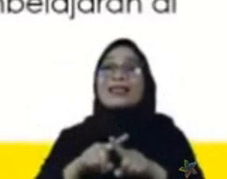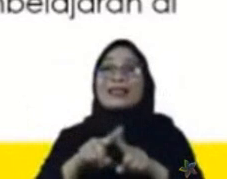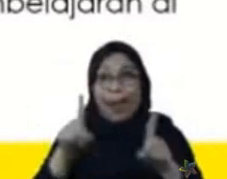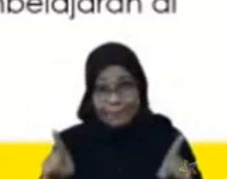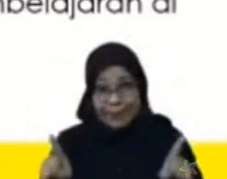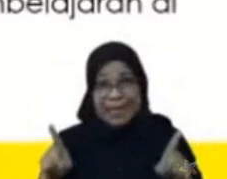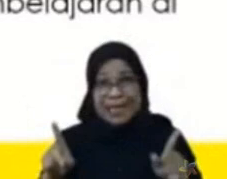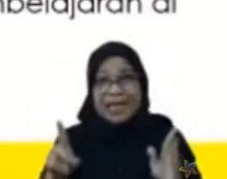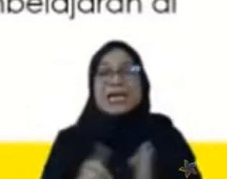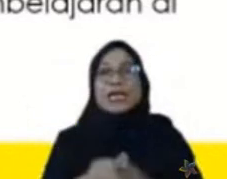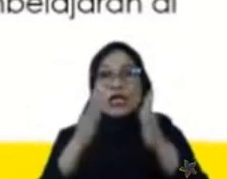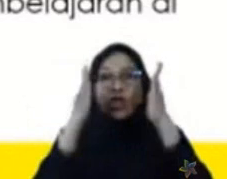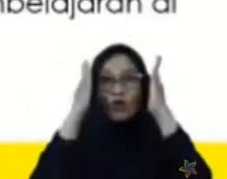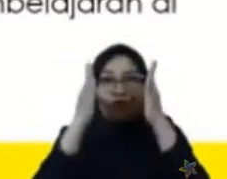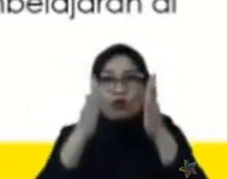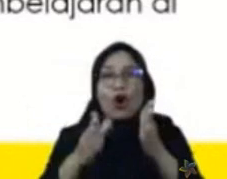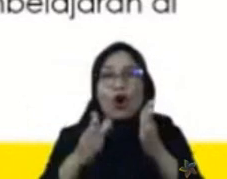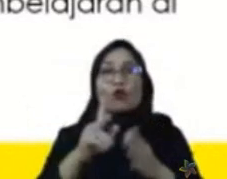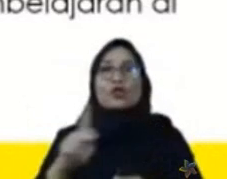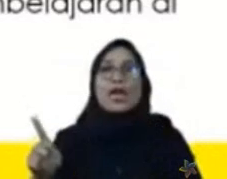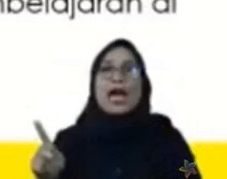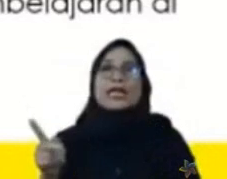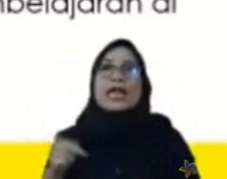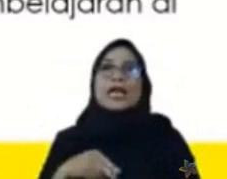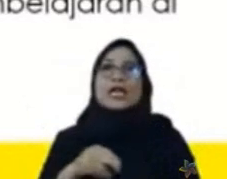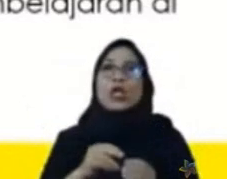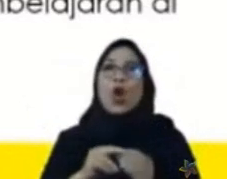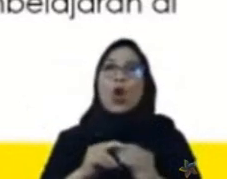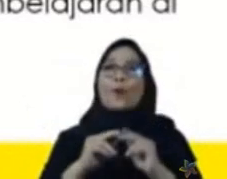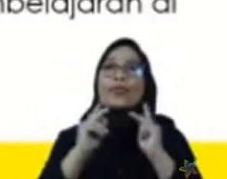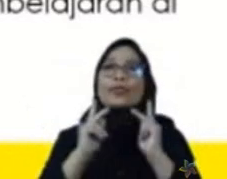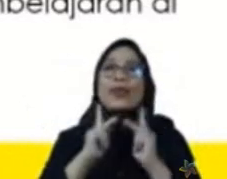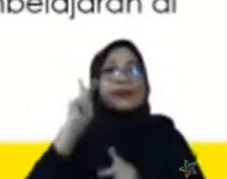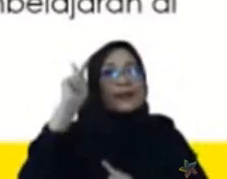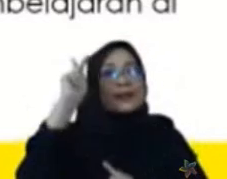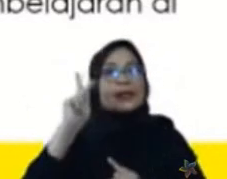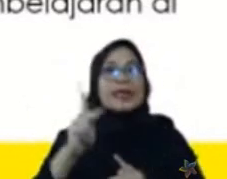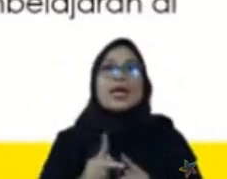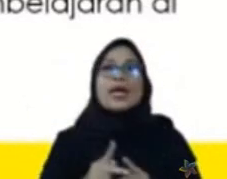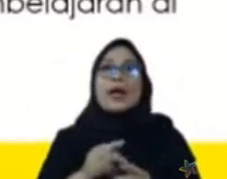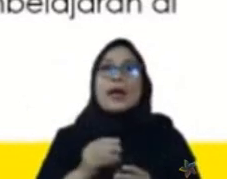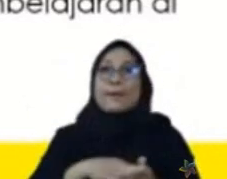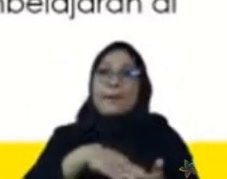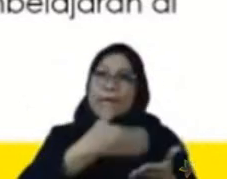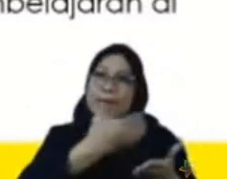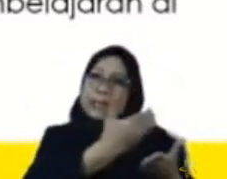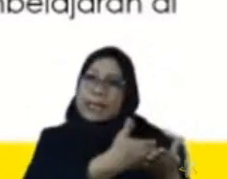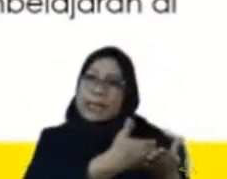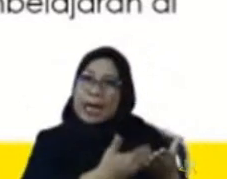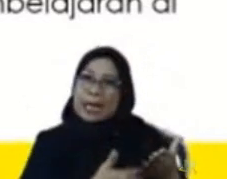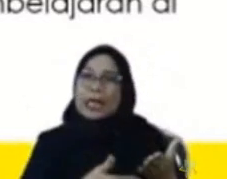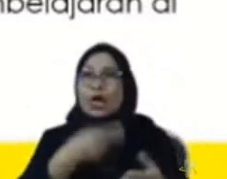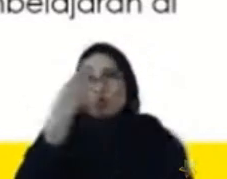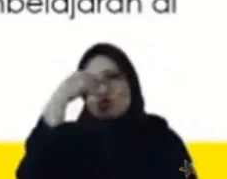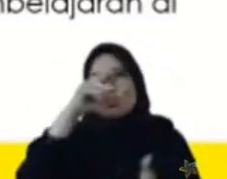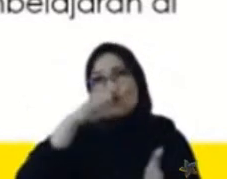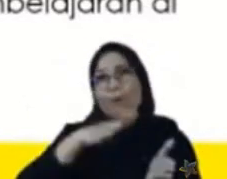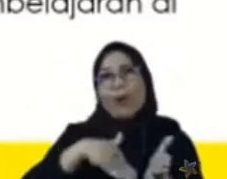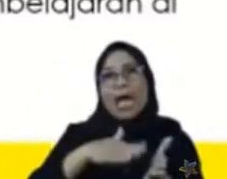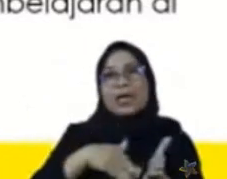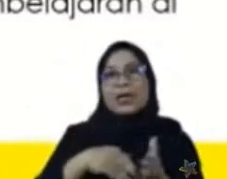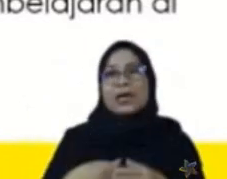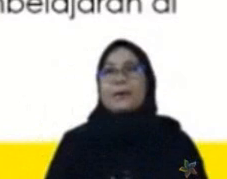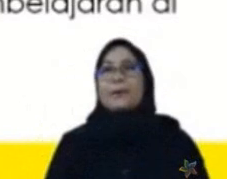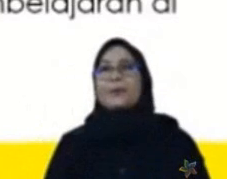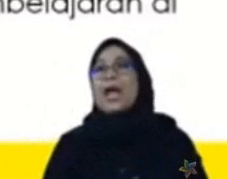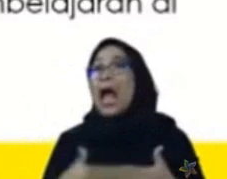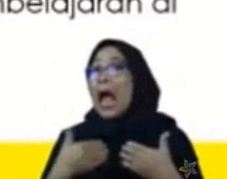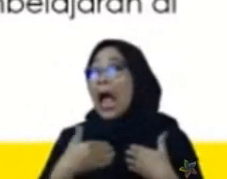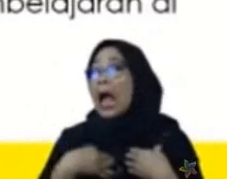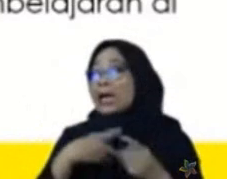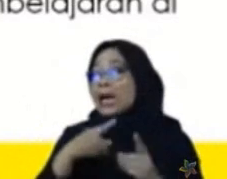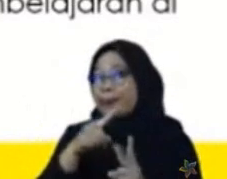pada kompetensi esensial dan kompetensi prasyarat untuk kelanjutan pembelajaran. Ada pilihan selain